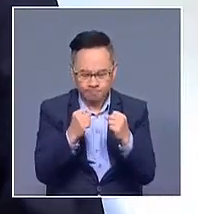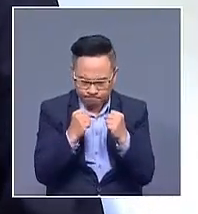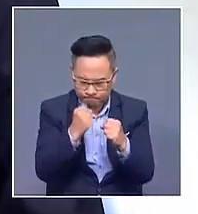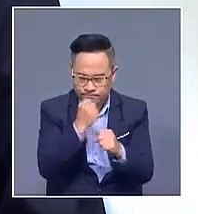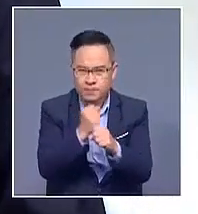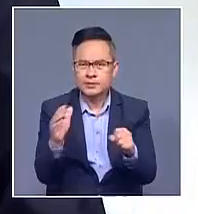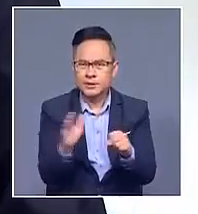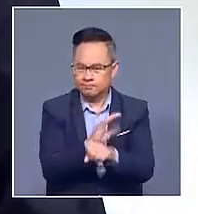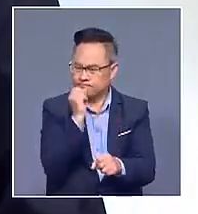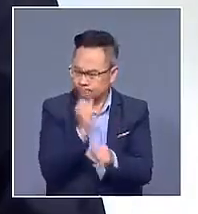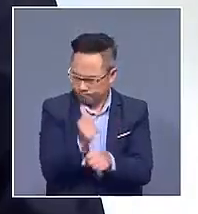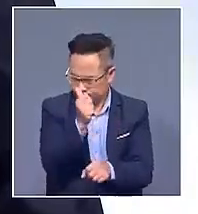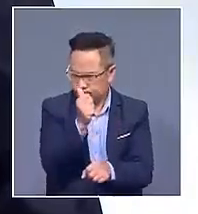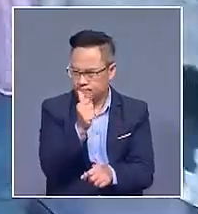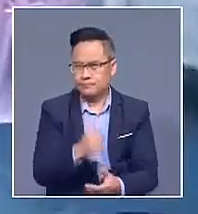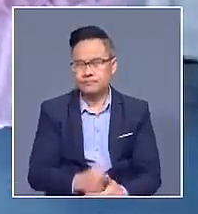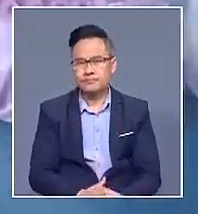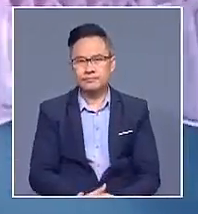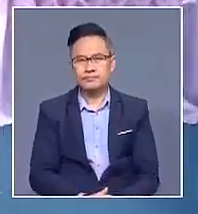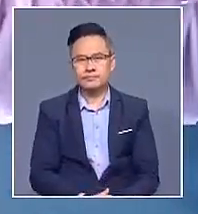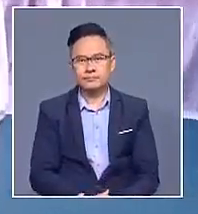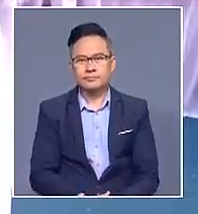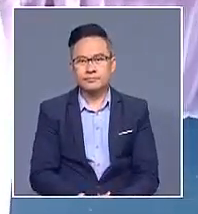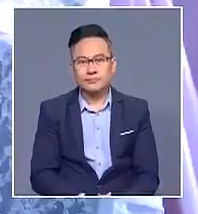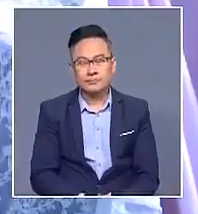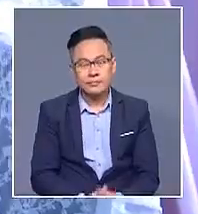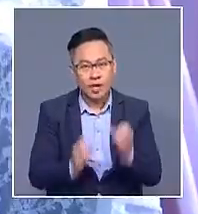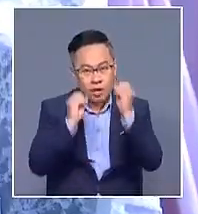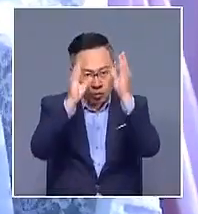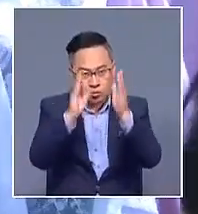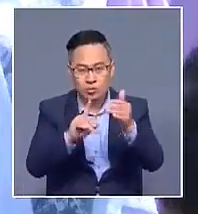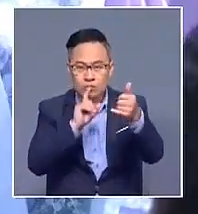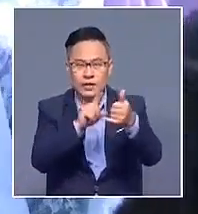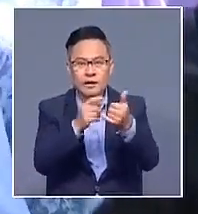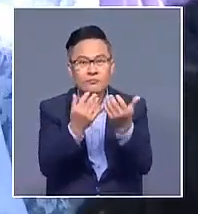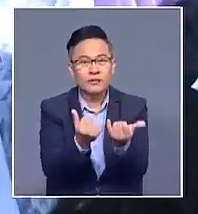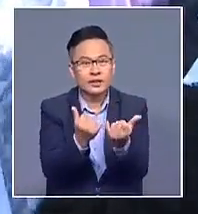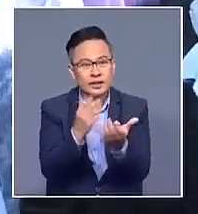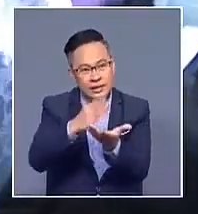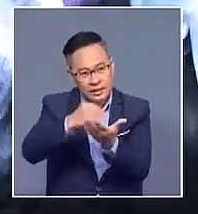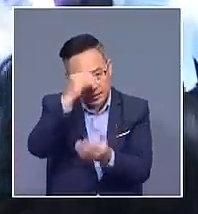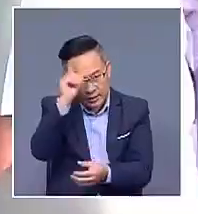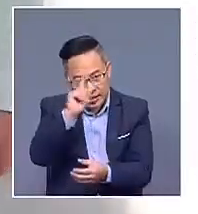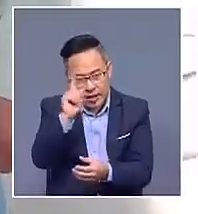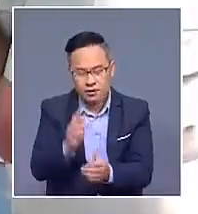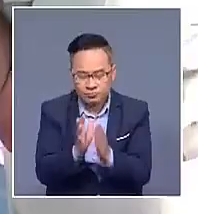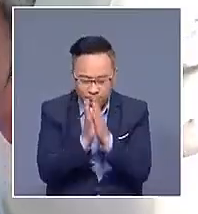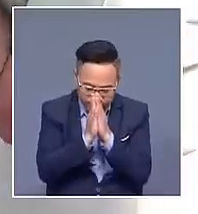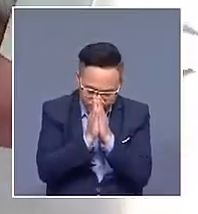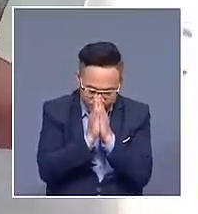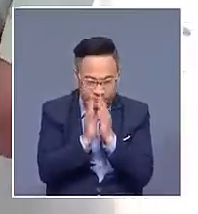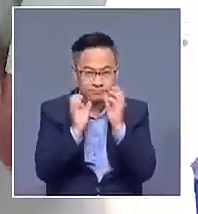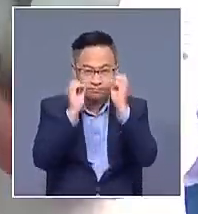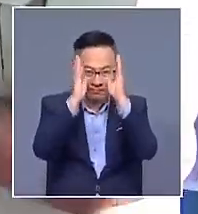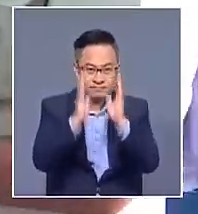ได้ อ้าวเป็นยังไงน้ำหวานวันนี้เรียนเป็นยังไงบ้างลูก สวัสดีค่ะ สว ั สดีค่ะ สว ั